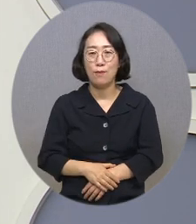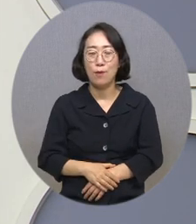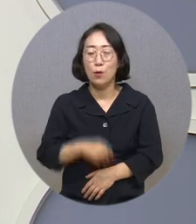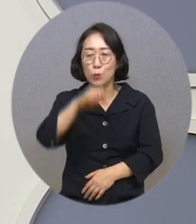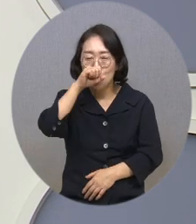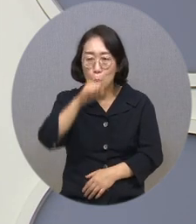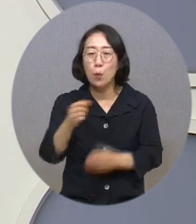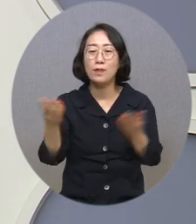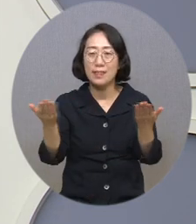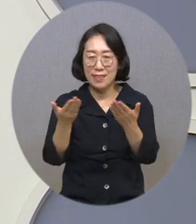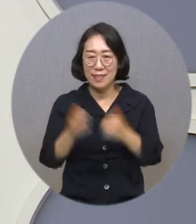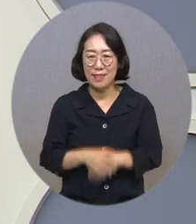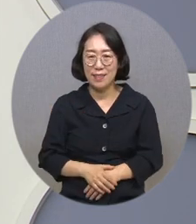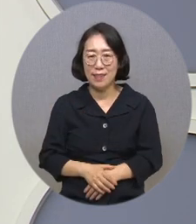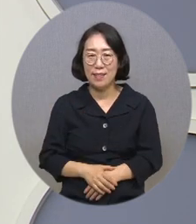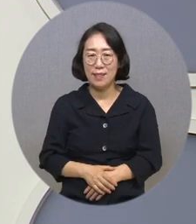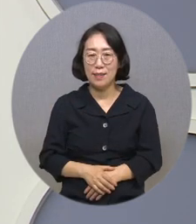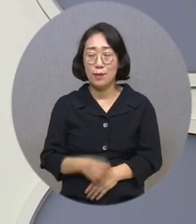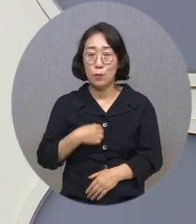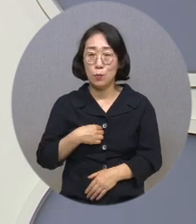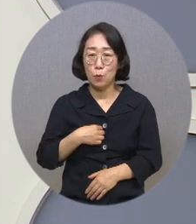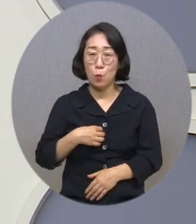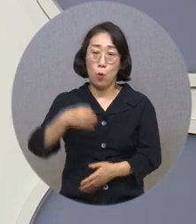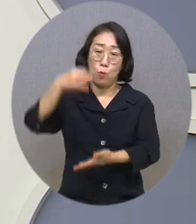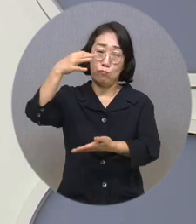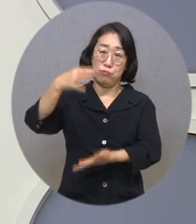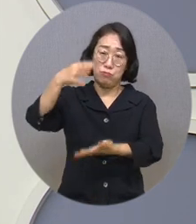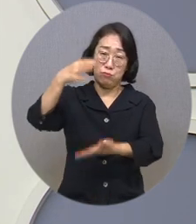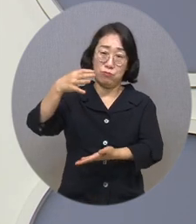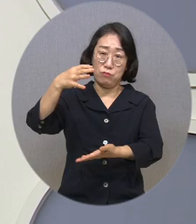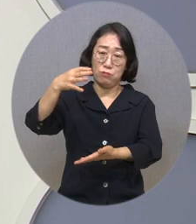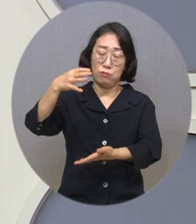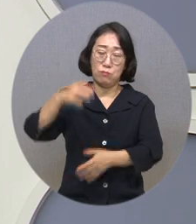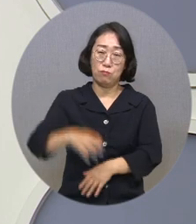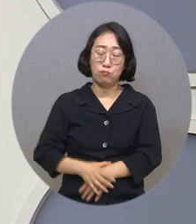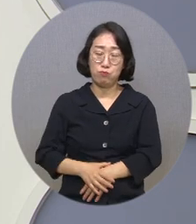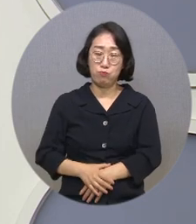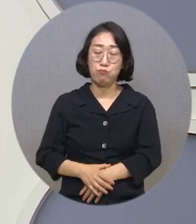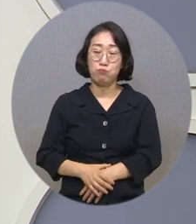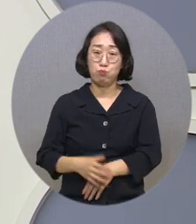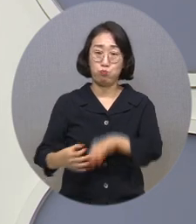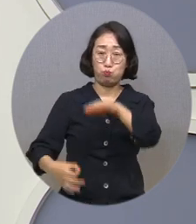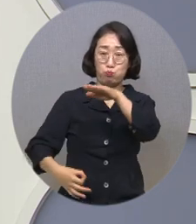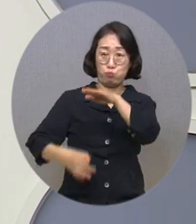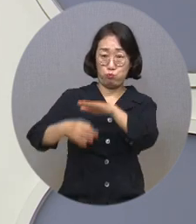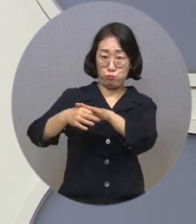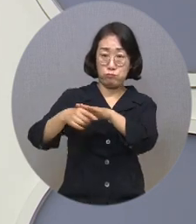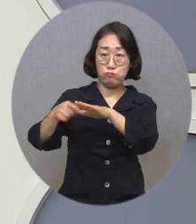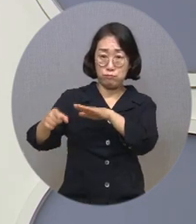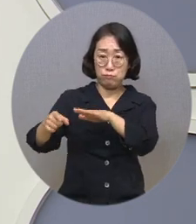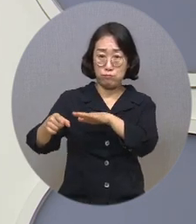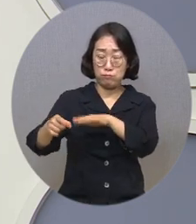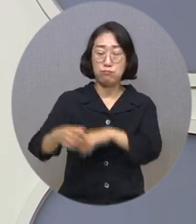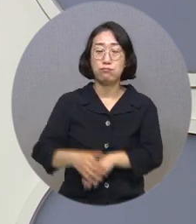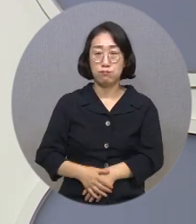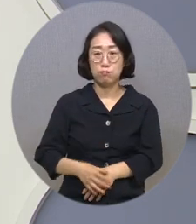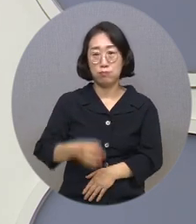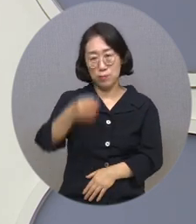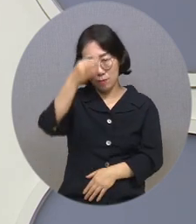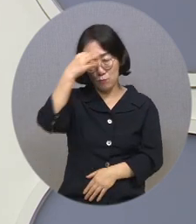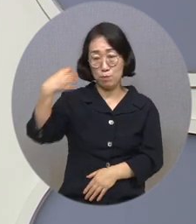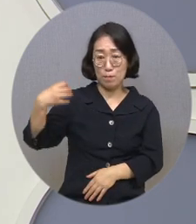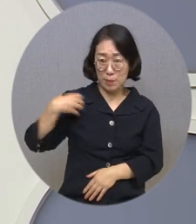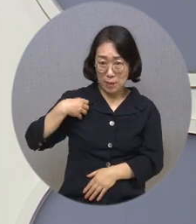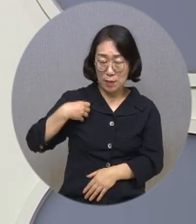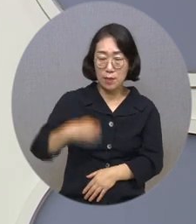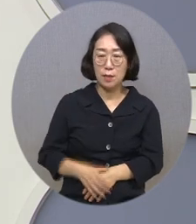때는 많이 가진 게 자기의 재능이다. 돈을 가지고 있는 거는 돈이 재능이고 지식을 만든. 그래서 이제 그때